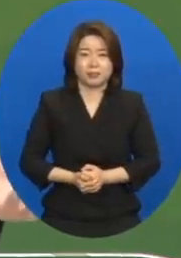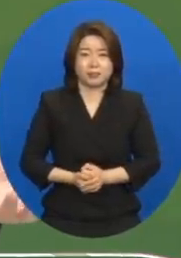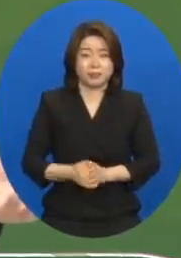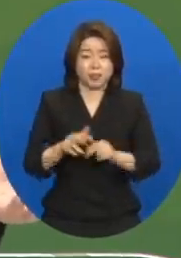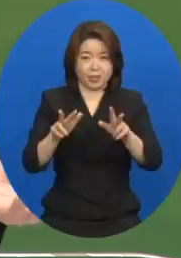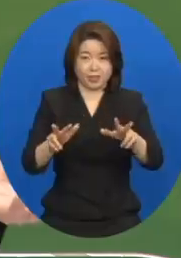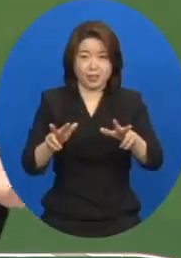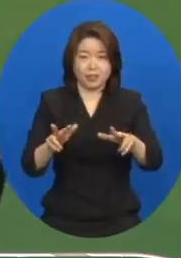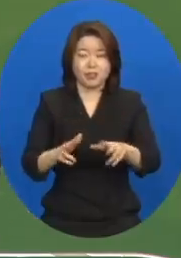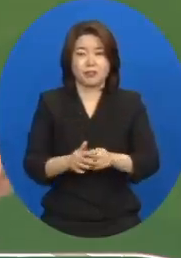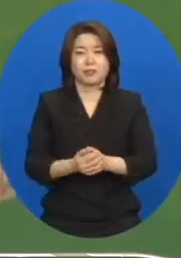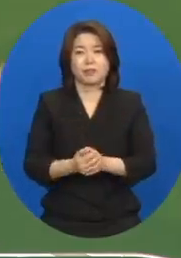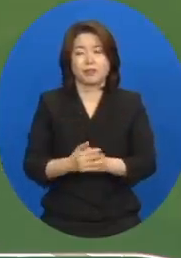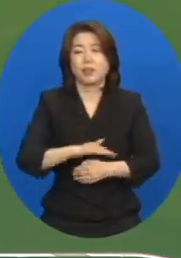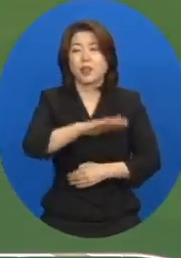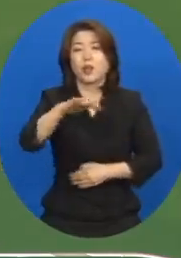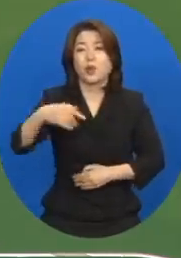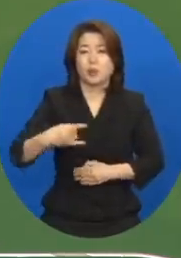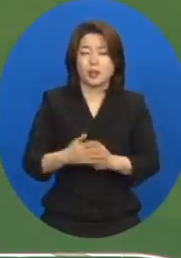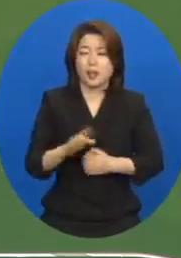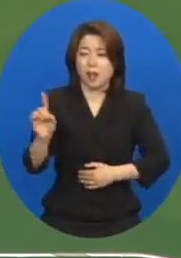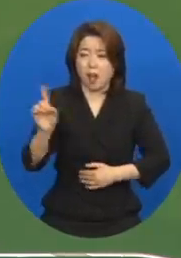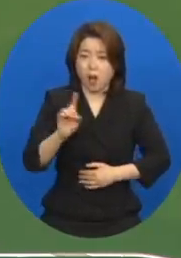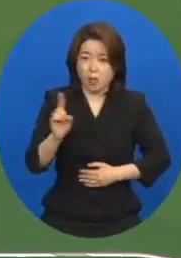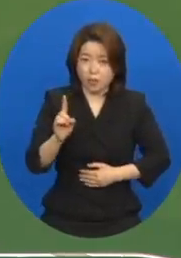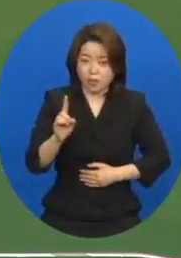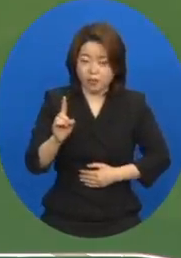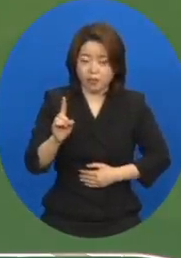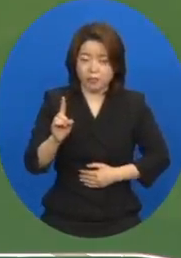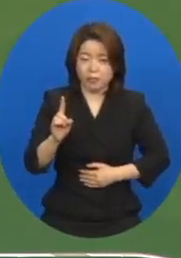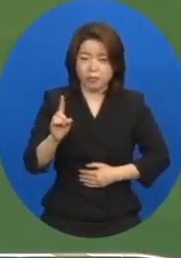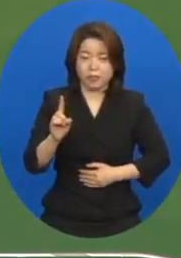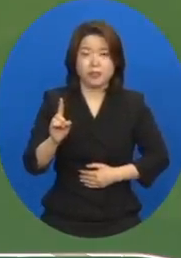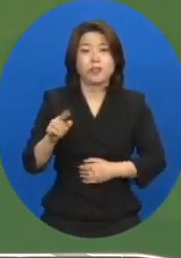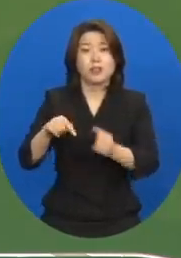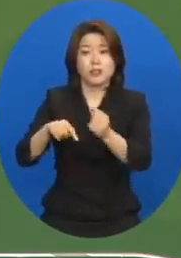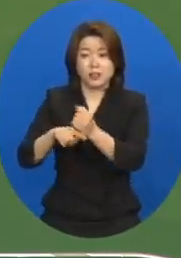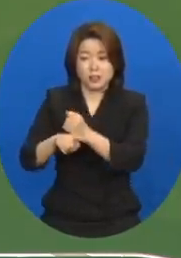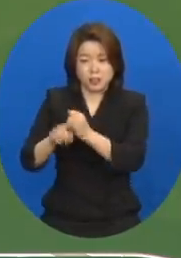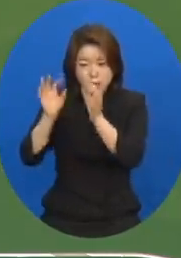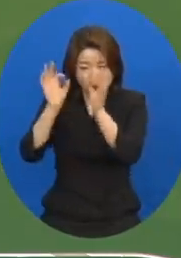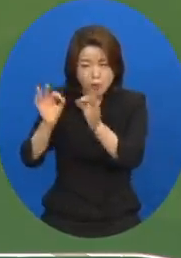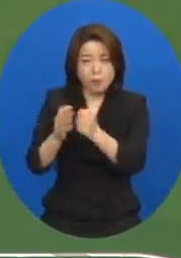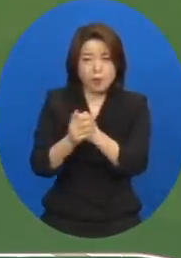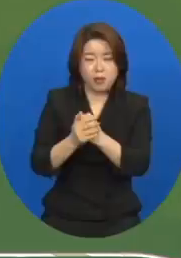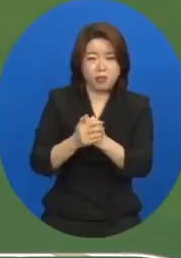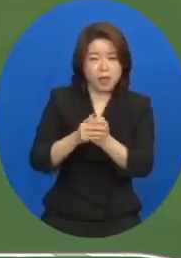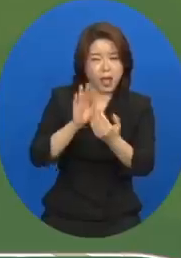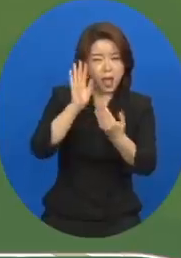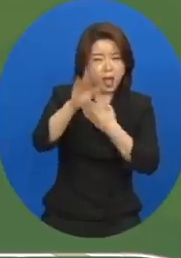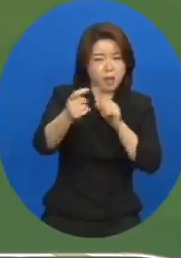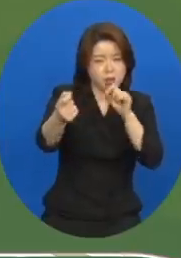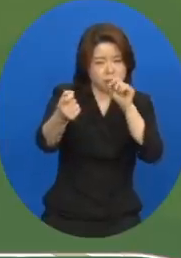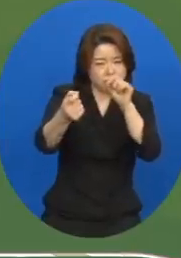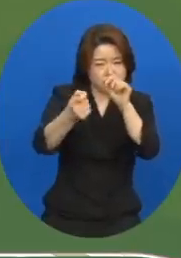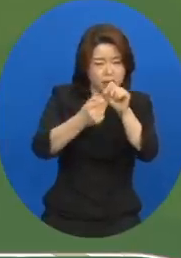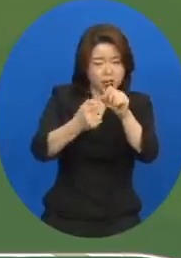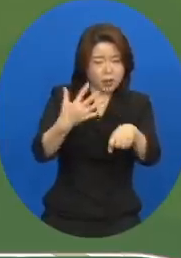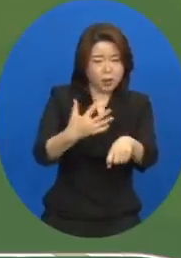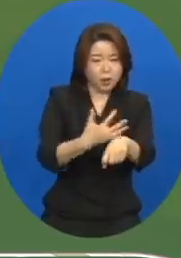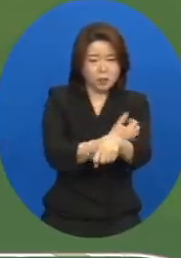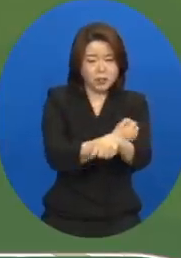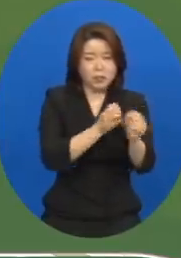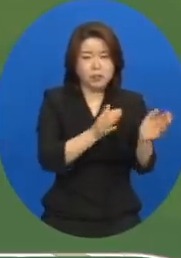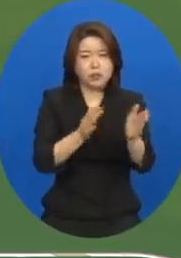지금 우리에게는 어떤 뜻에서는 앞으로 다가올 엄청난 일을 준비해야 되는